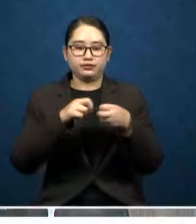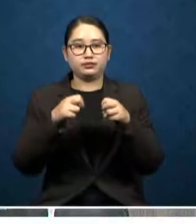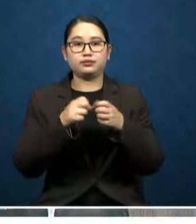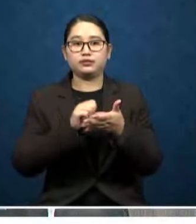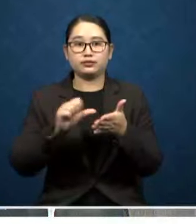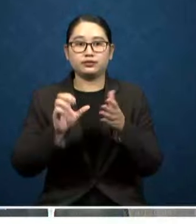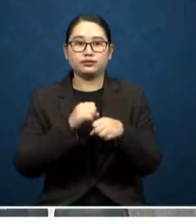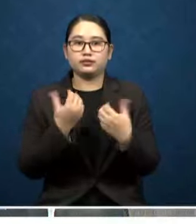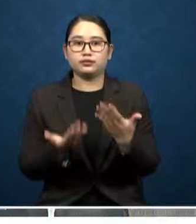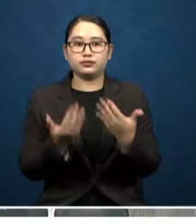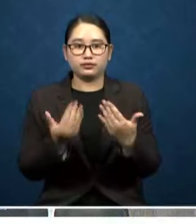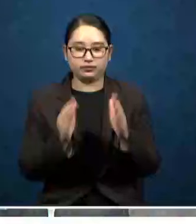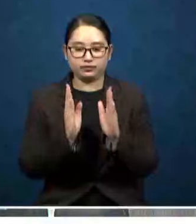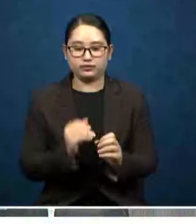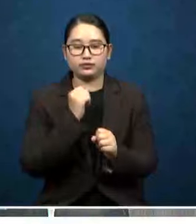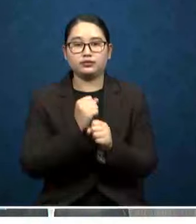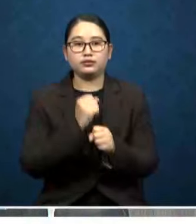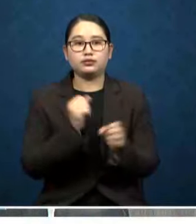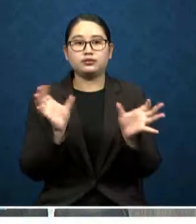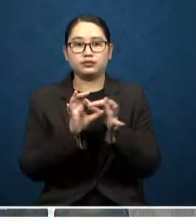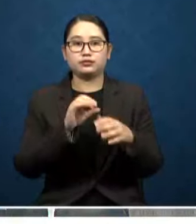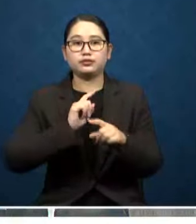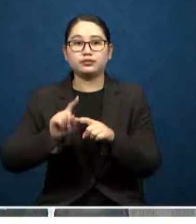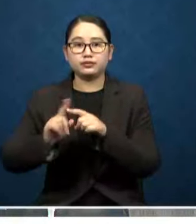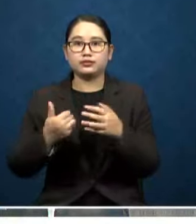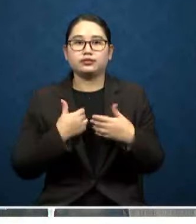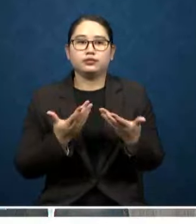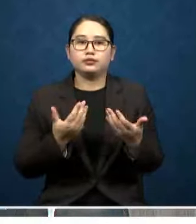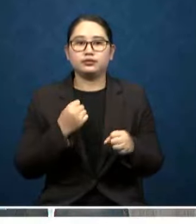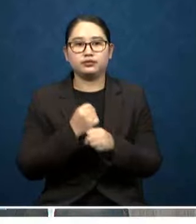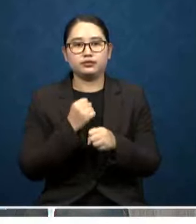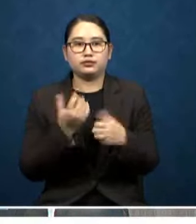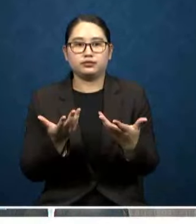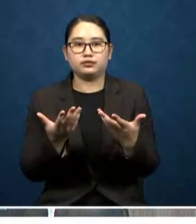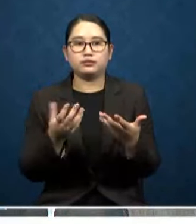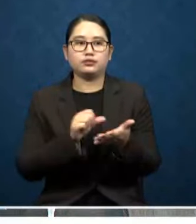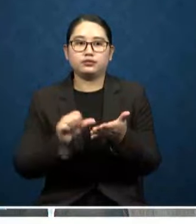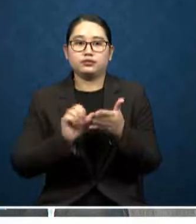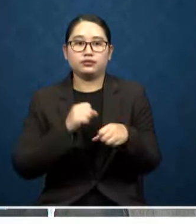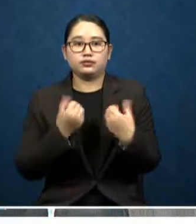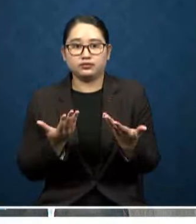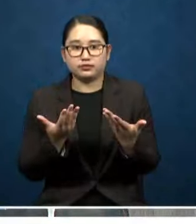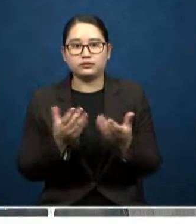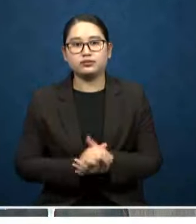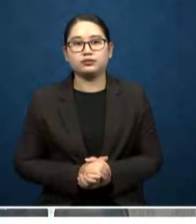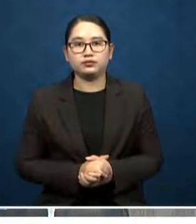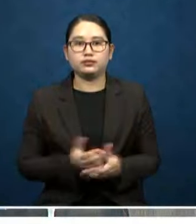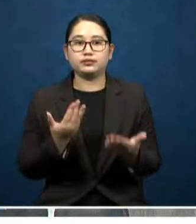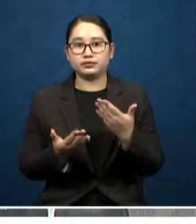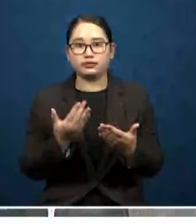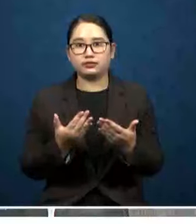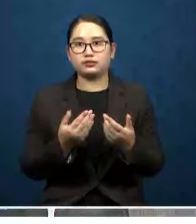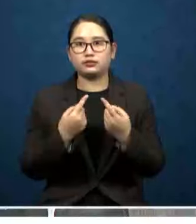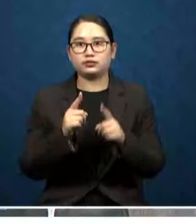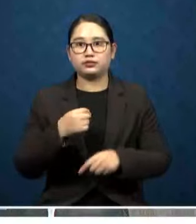การทั้งเจ้าหน้าที่ที่เกี่ยวข้องจะแก้ตัวยังไงก็แล้วแต่เในตัวส่วน